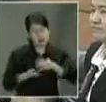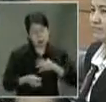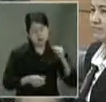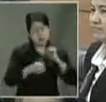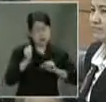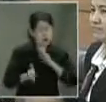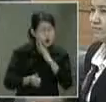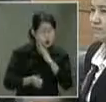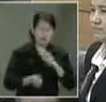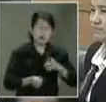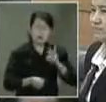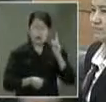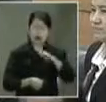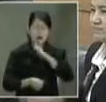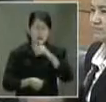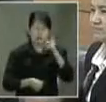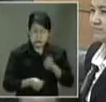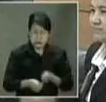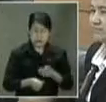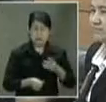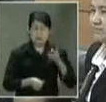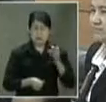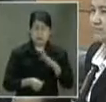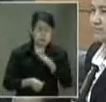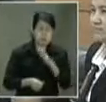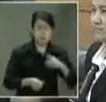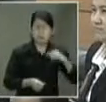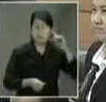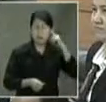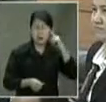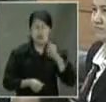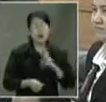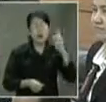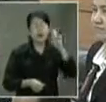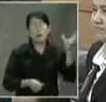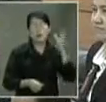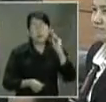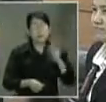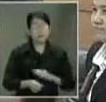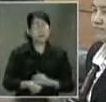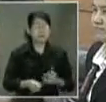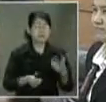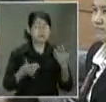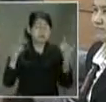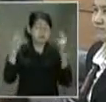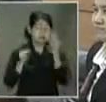สังหารนายกอภิสิทธิ์พูดได้ยังไงนายกทักษิณก็โดนมา